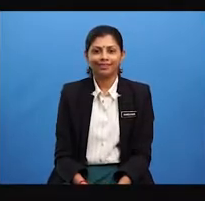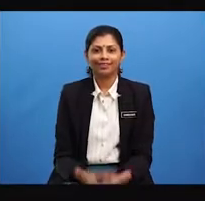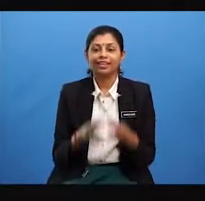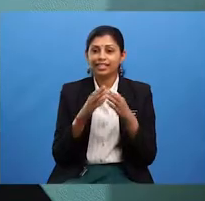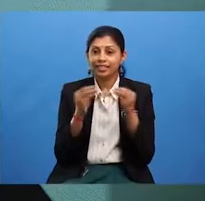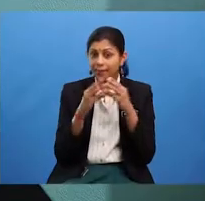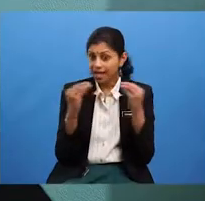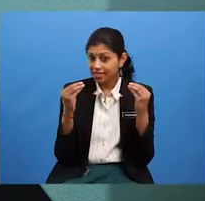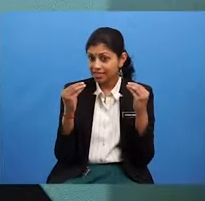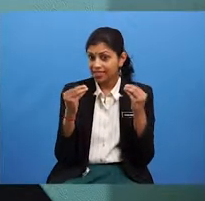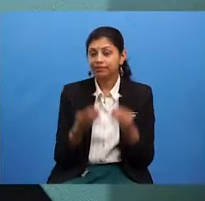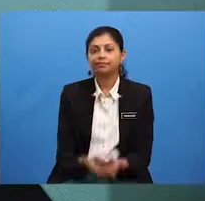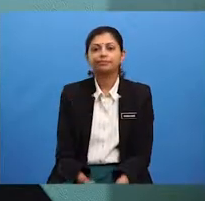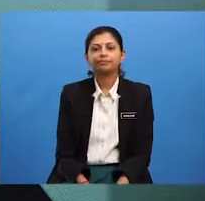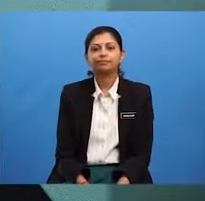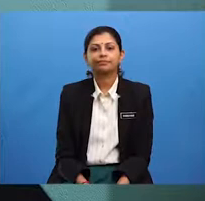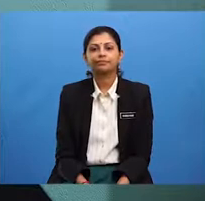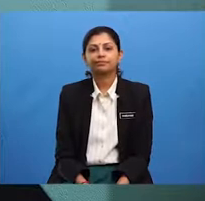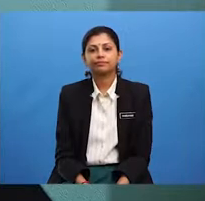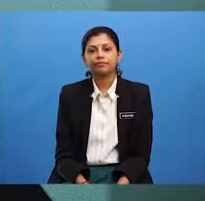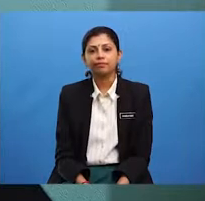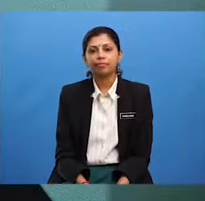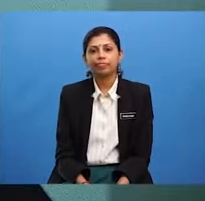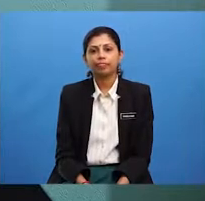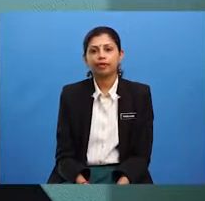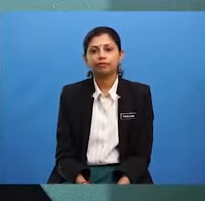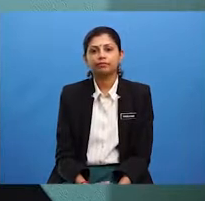kapas yang diperbuat daripada kapas,